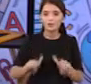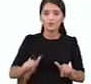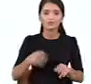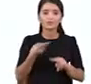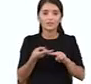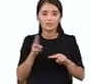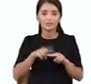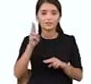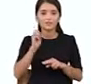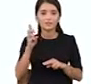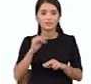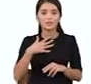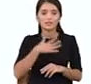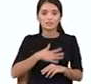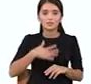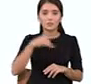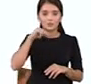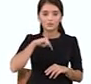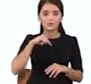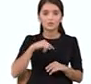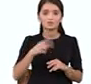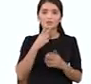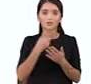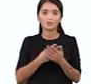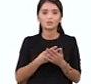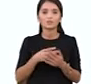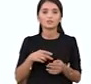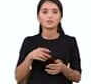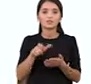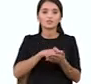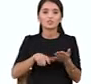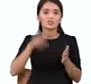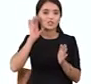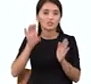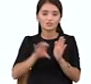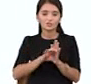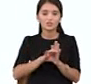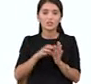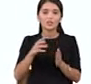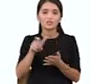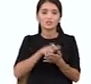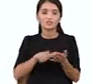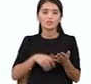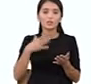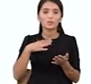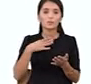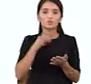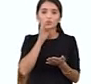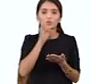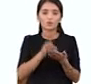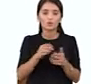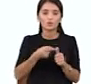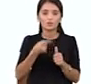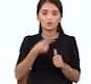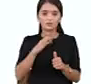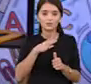bo'lish kabi hissiyotlarni ifodalaydi. She'rni hozir eshitish orqali she'r nima uchun bunday nomlaganini